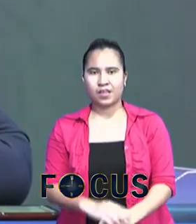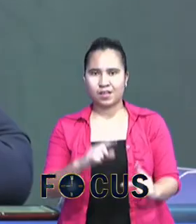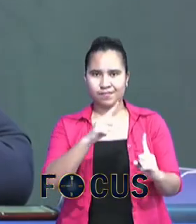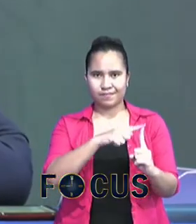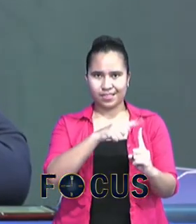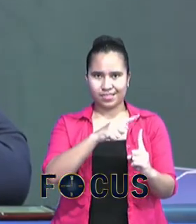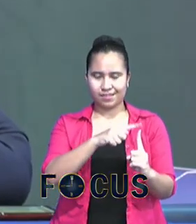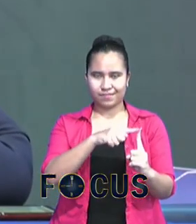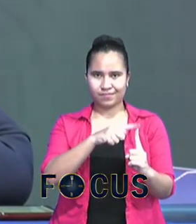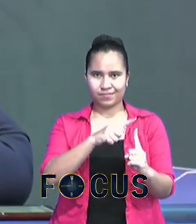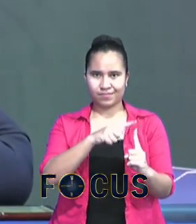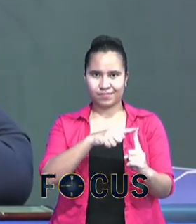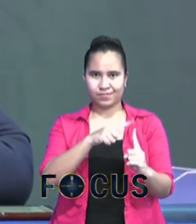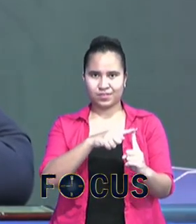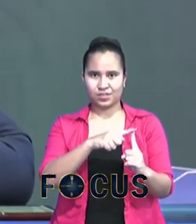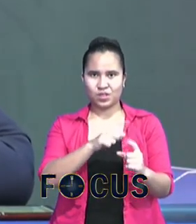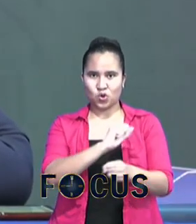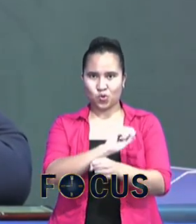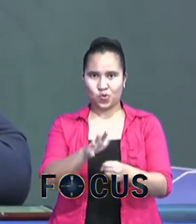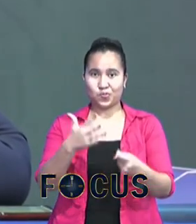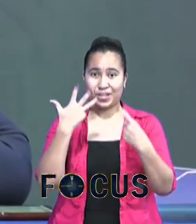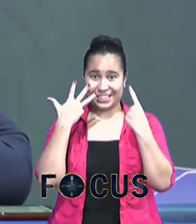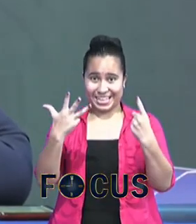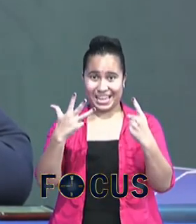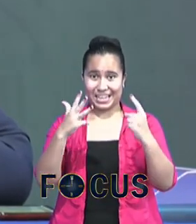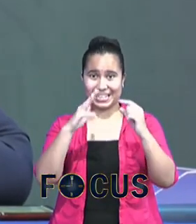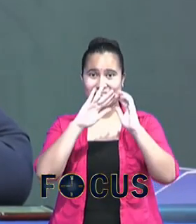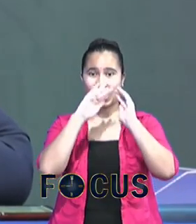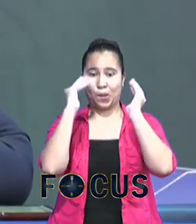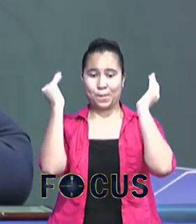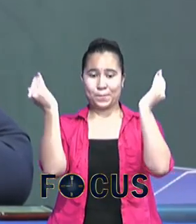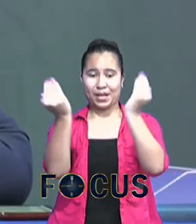COVID-19. De COVID-19-pandemie